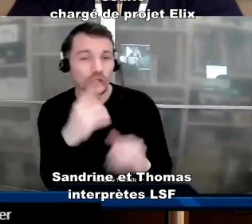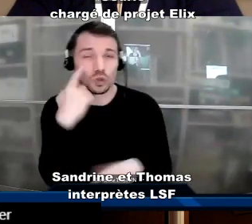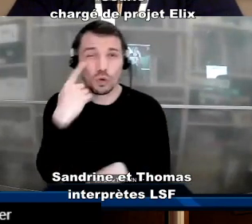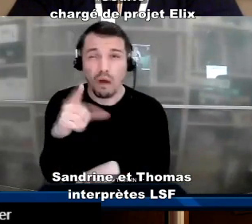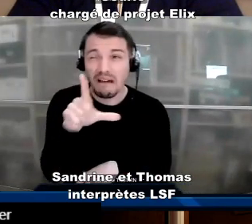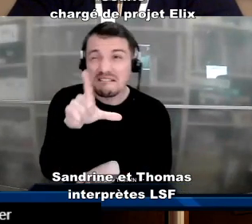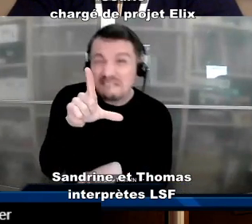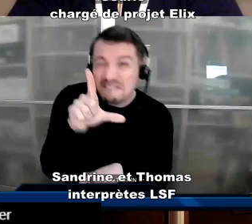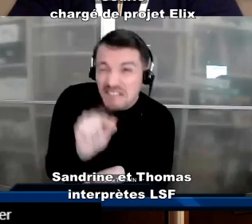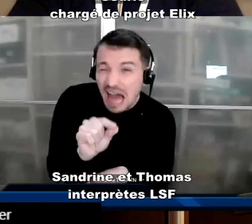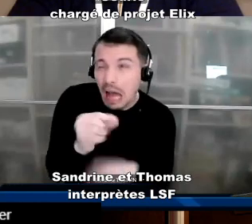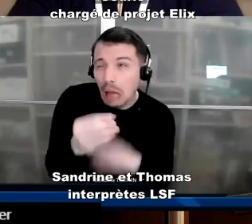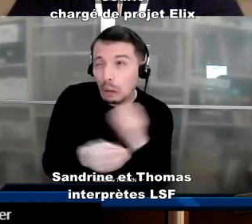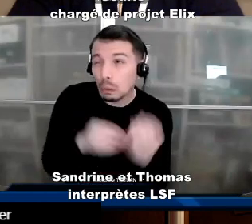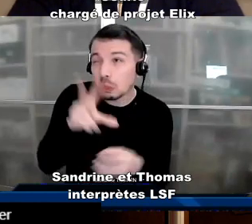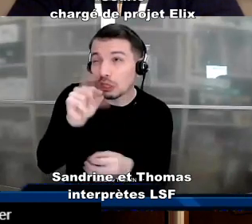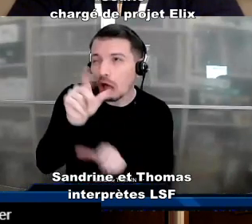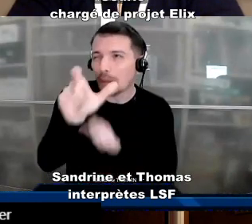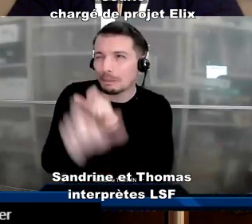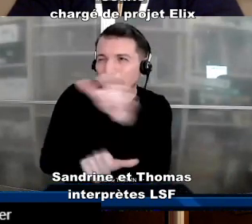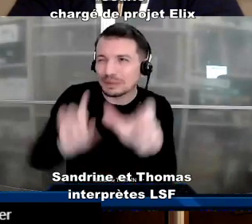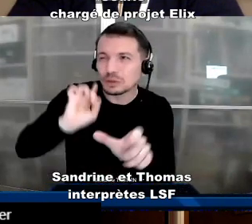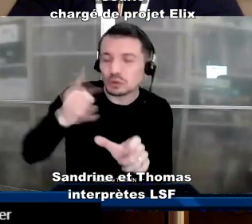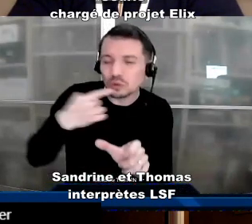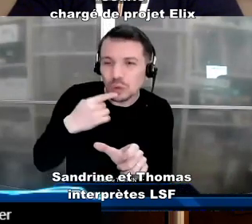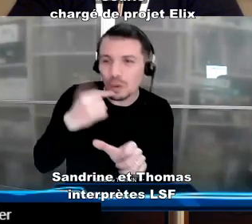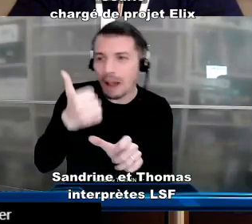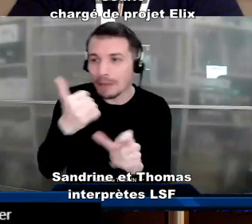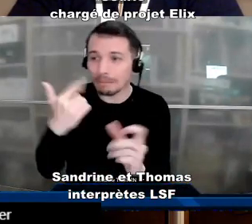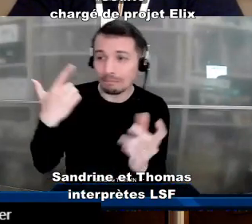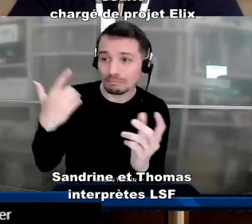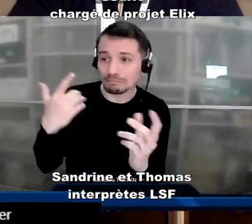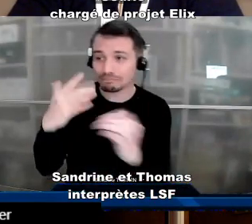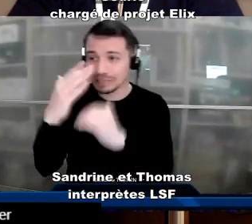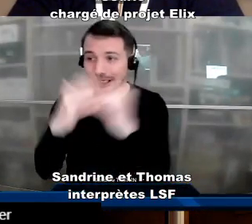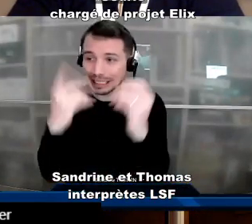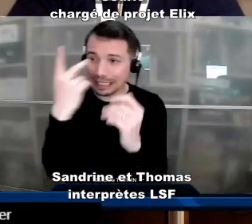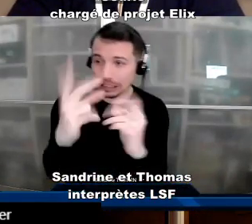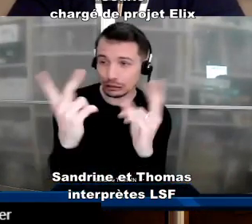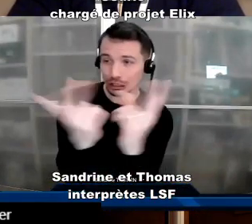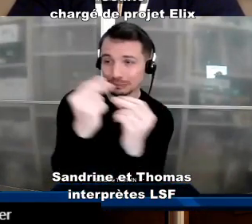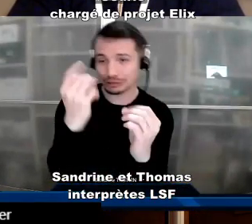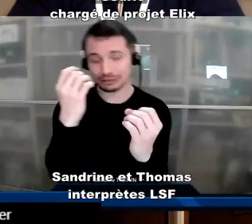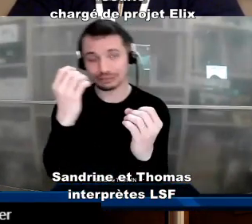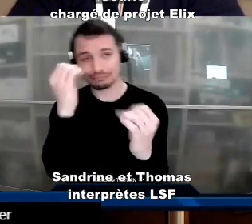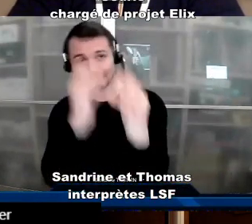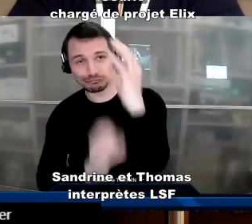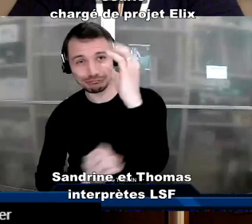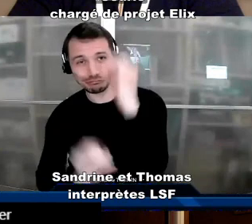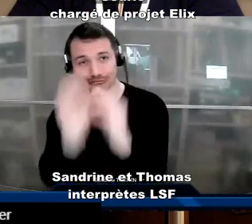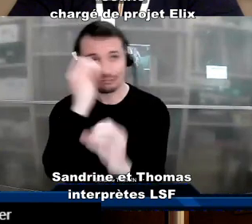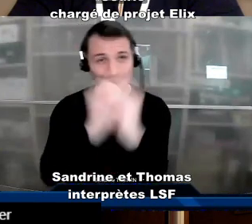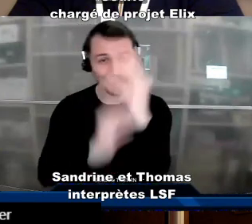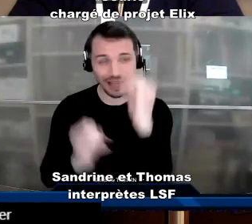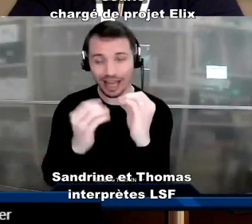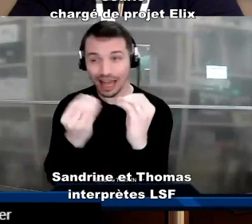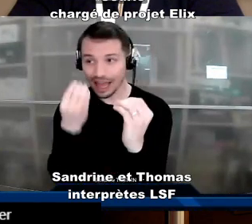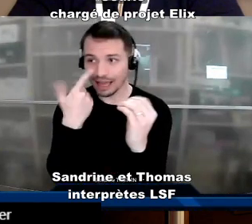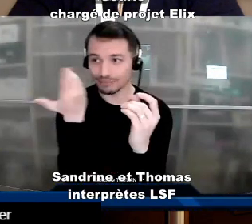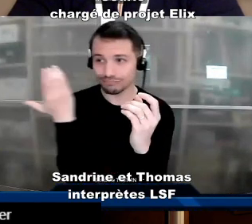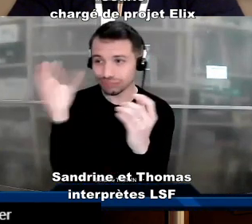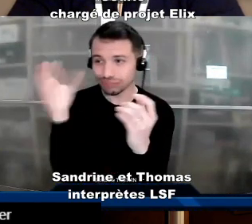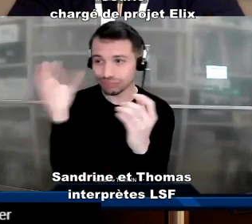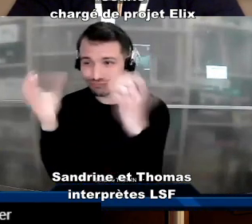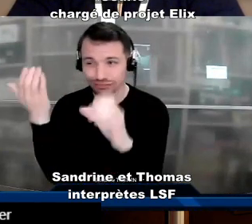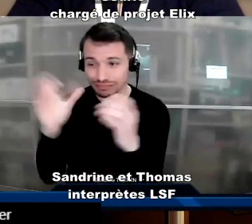c'est peut-être une trentaine de personnes sourdes comme ça qui expliquent leur parcours et qui ont enrichi Elix de signes spécifiques